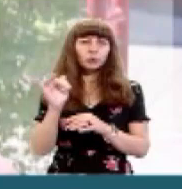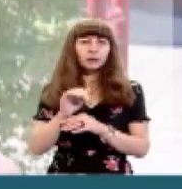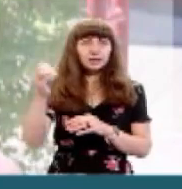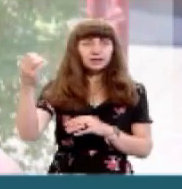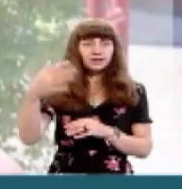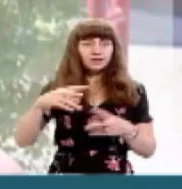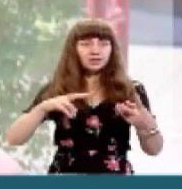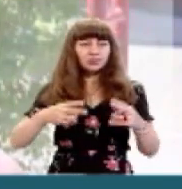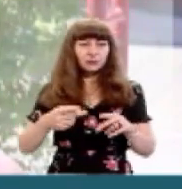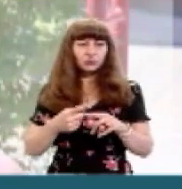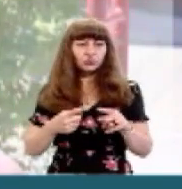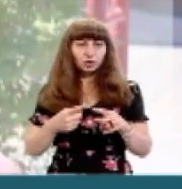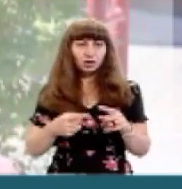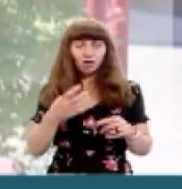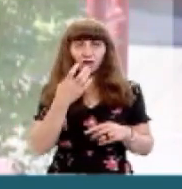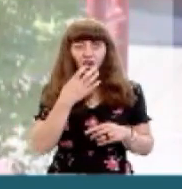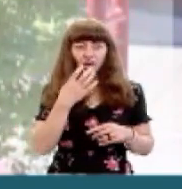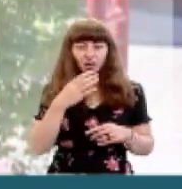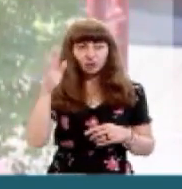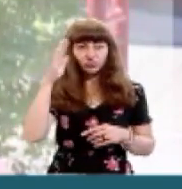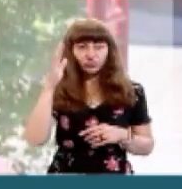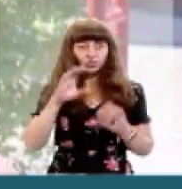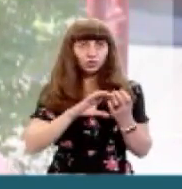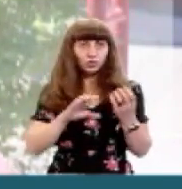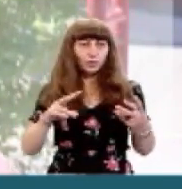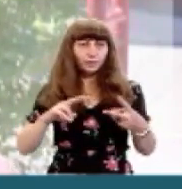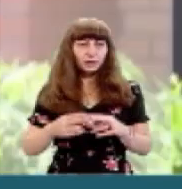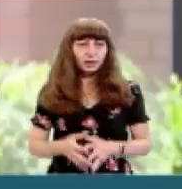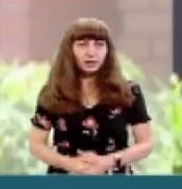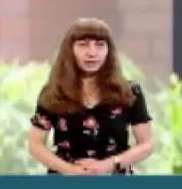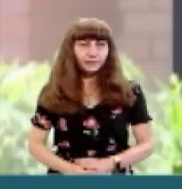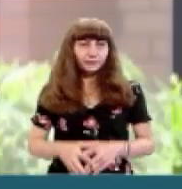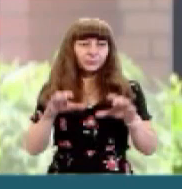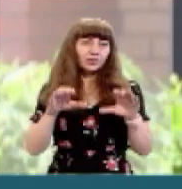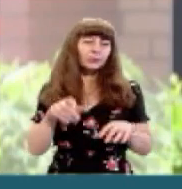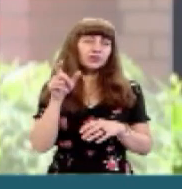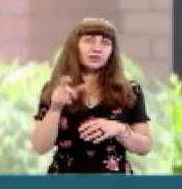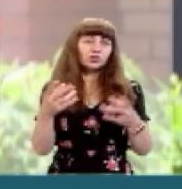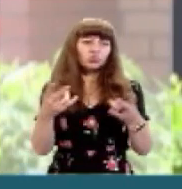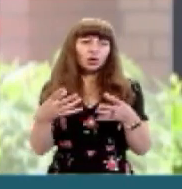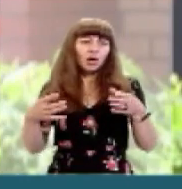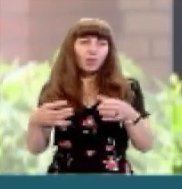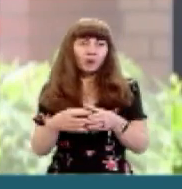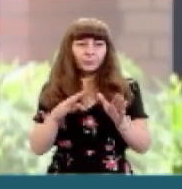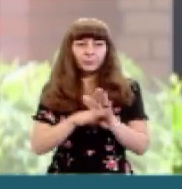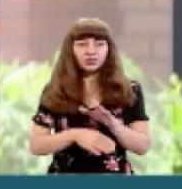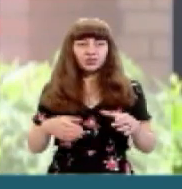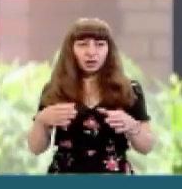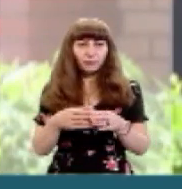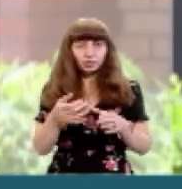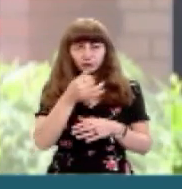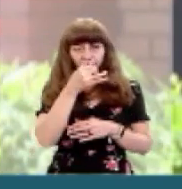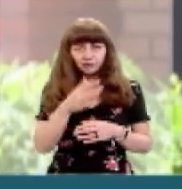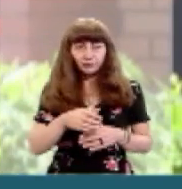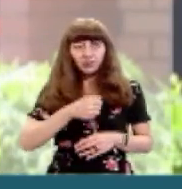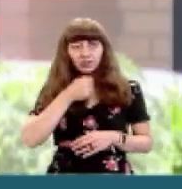освещение, заменили частично горячее водоснабжение, трубы ГВС. Председателю, конечно, нужна команда. Без команды больше никак.